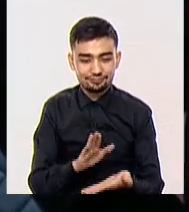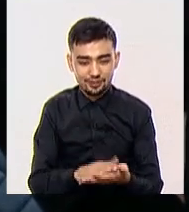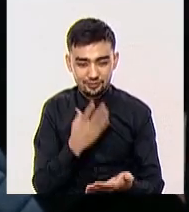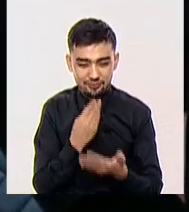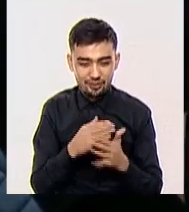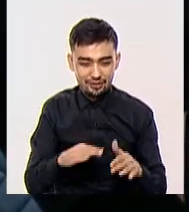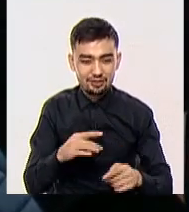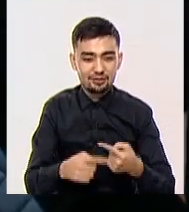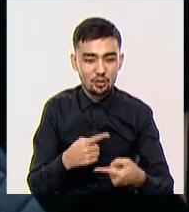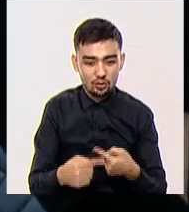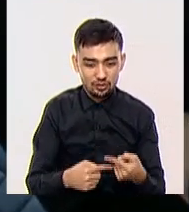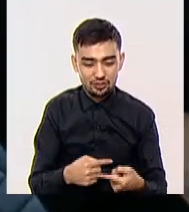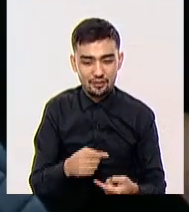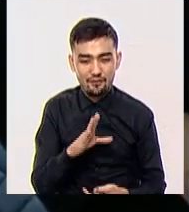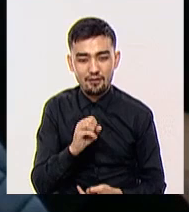следующие